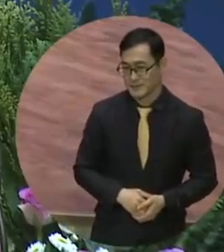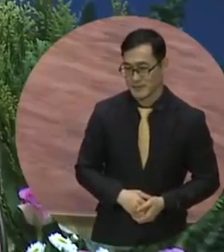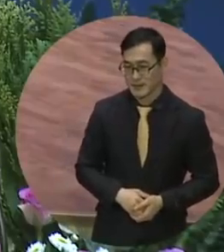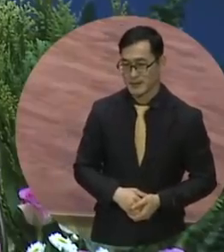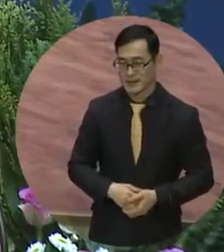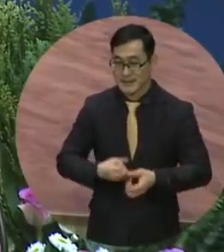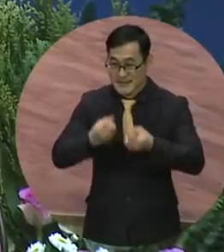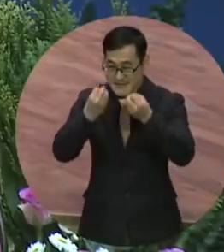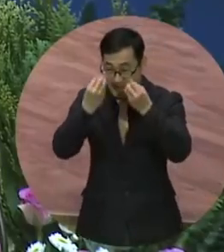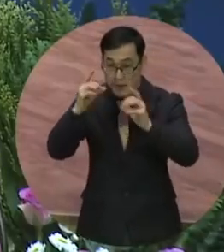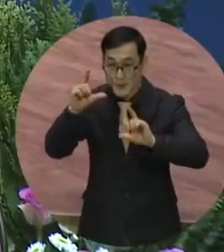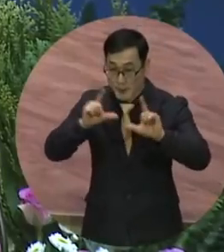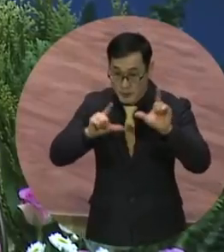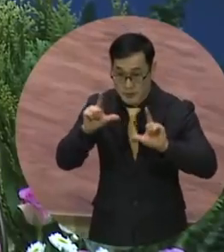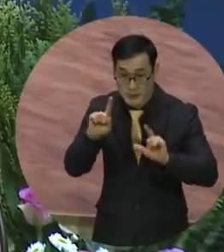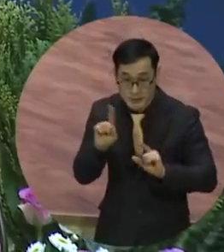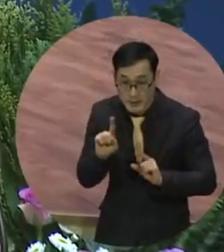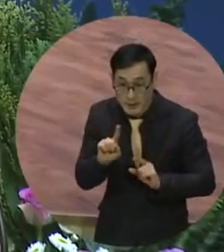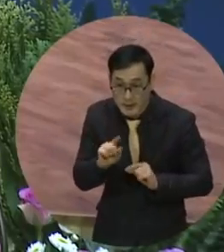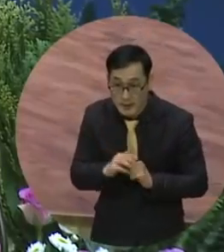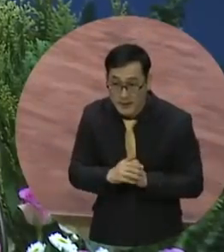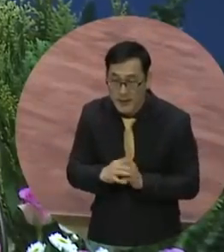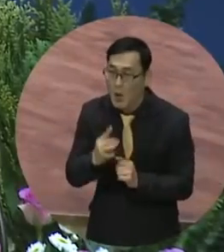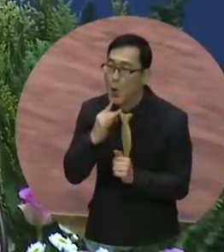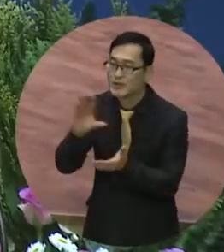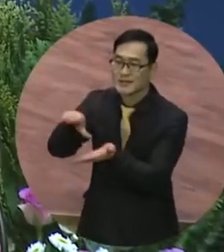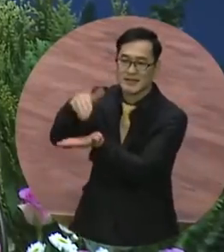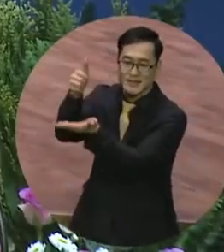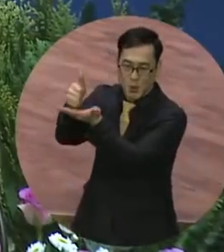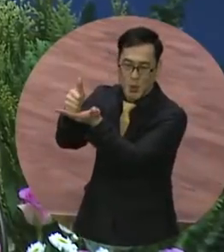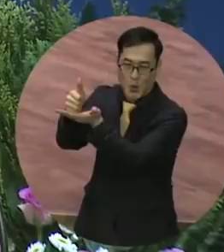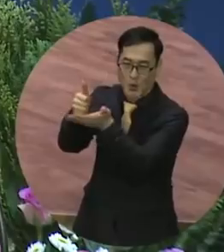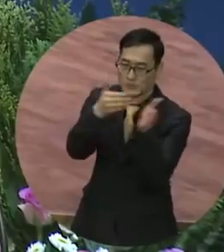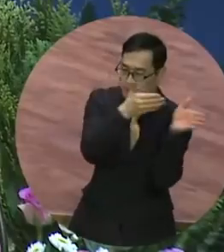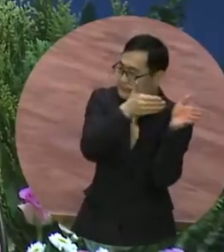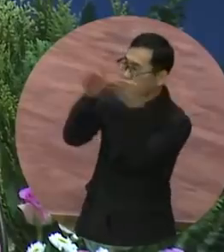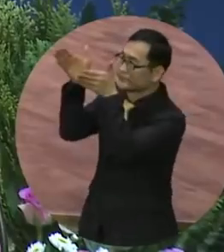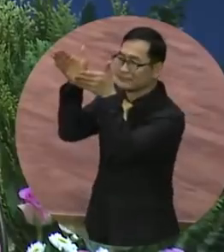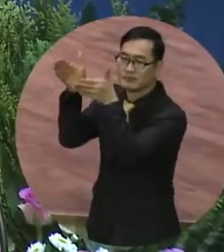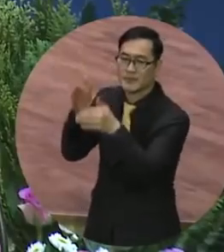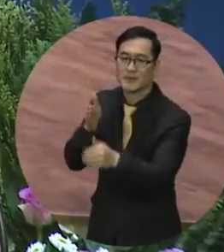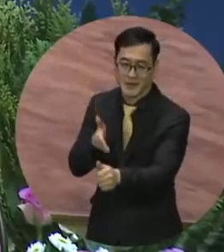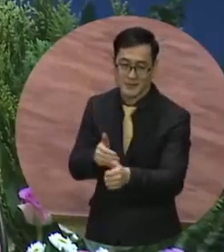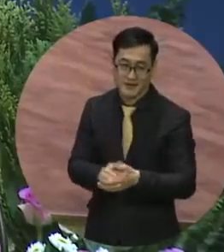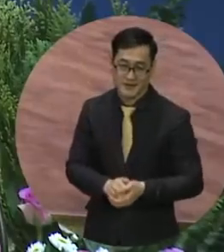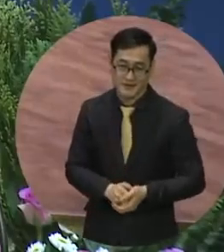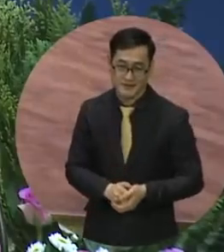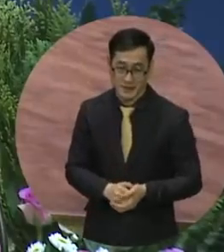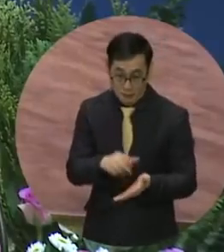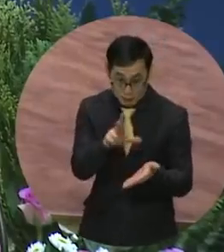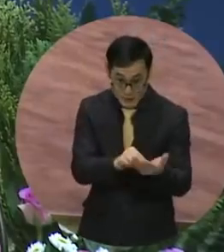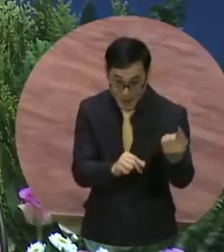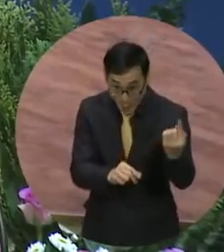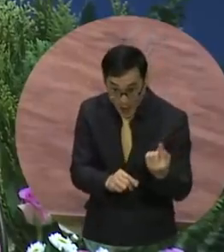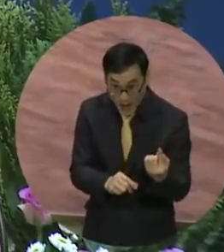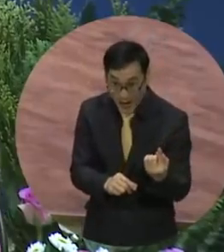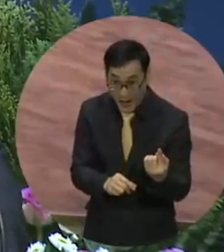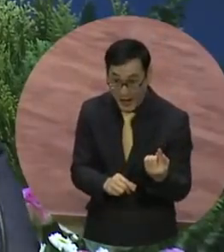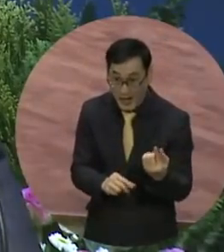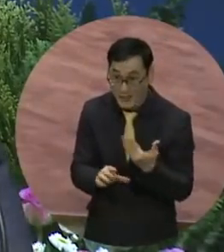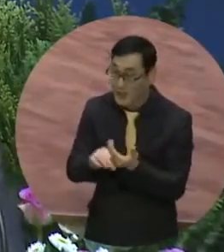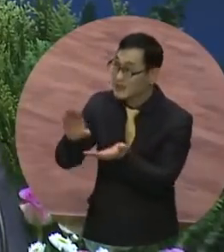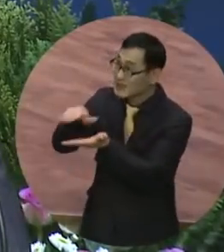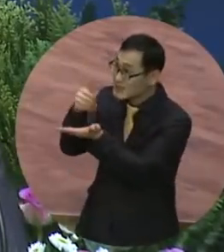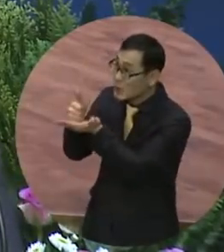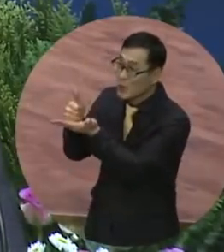여러분 언제나 말합니다. 오직 그리스도 되기 바랍니다. 무슨 문제가 오면 그리스도와 대입해서 그리스도에서 답을